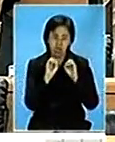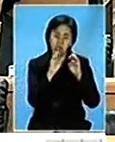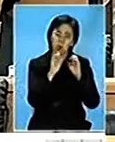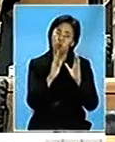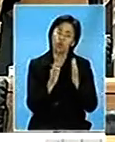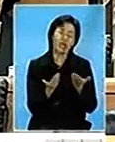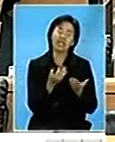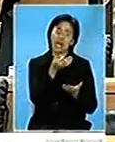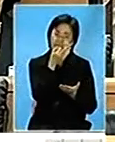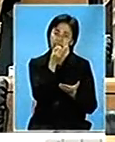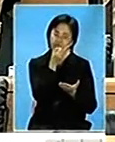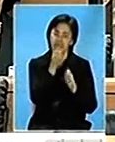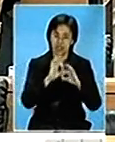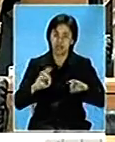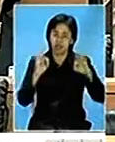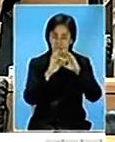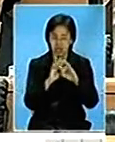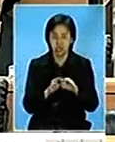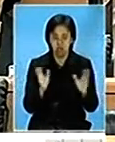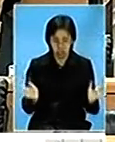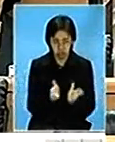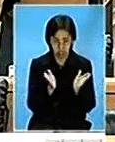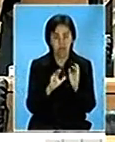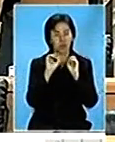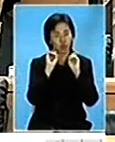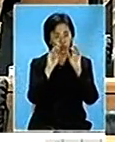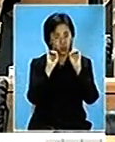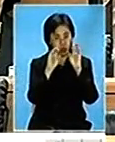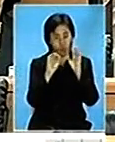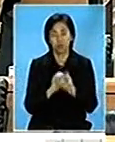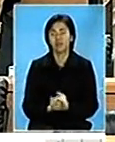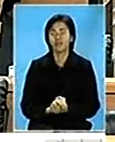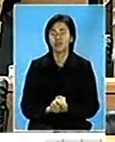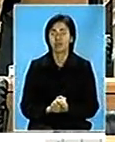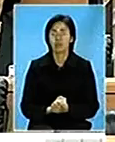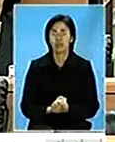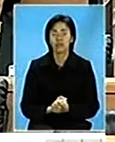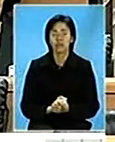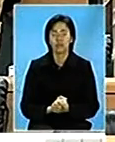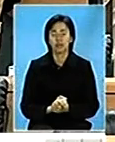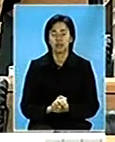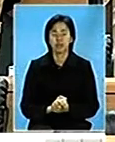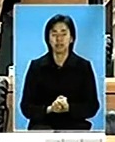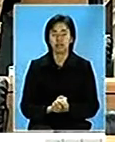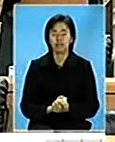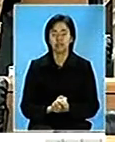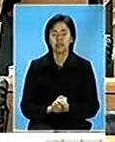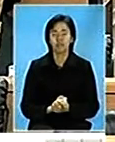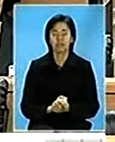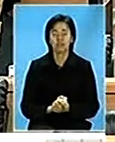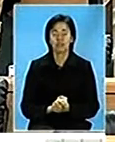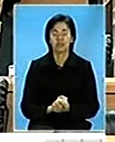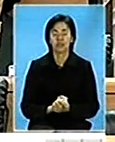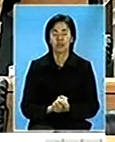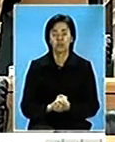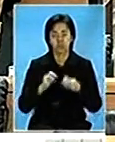รากฐานของครูที่ท่านจะต้องให้ความสำคัญนะคะอย่างมากค่ะแล้วก็ในเรื่องของวิกฤต